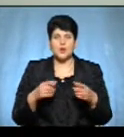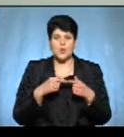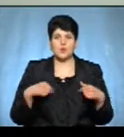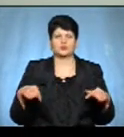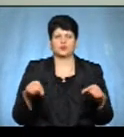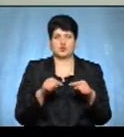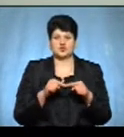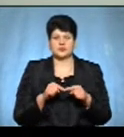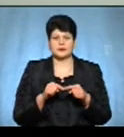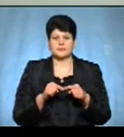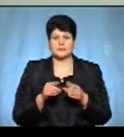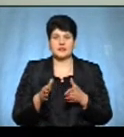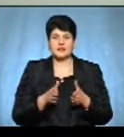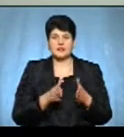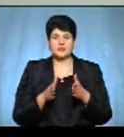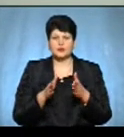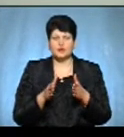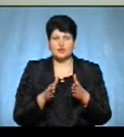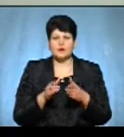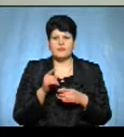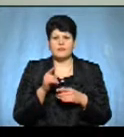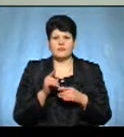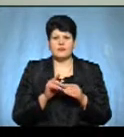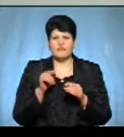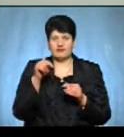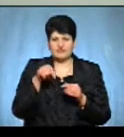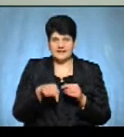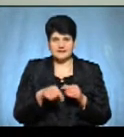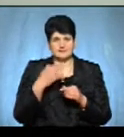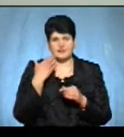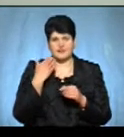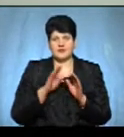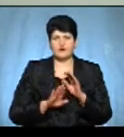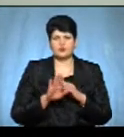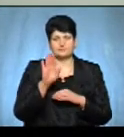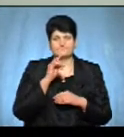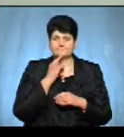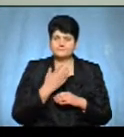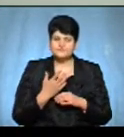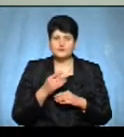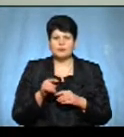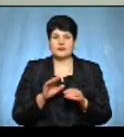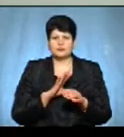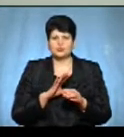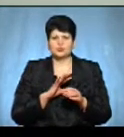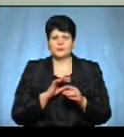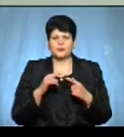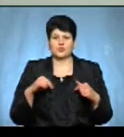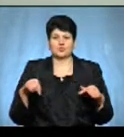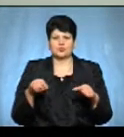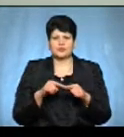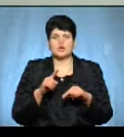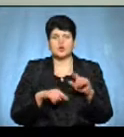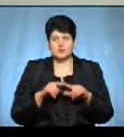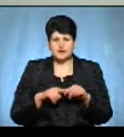знаєте, дорога вниз завжди легка, а вгору дуже важка. Мене формувало певне оточення, і